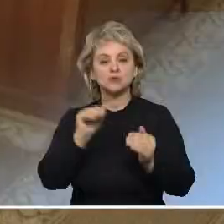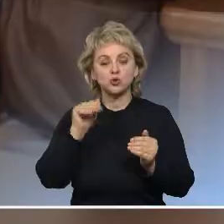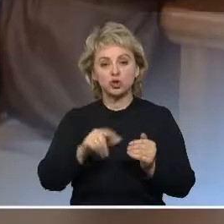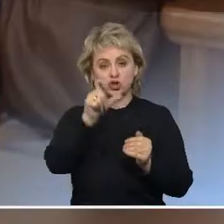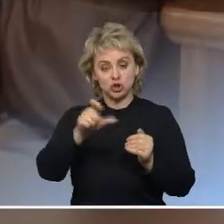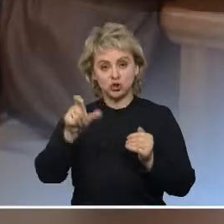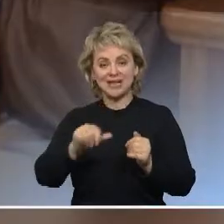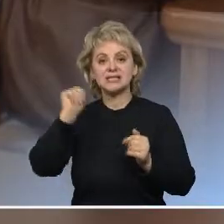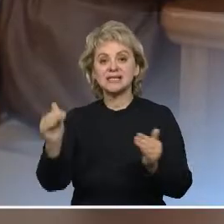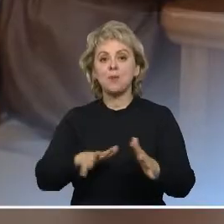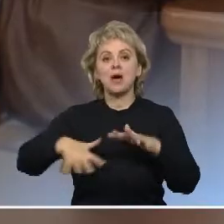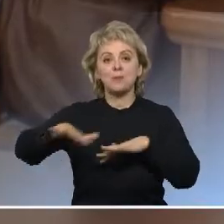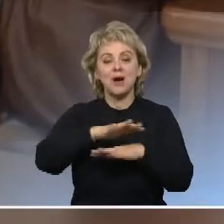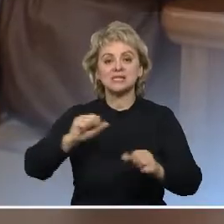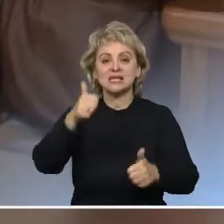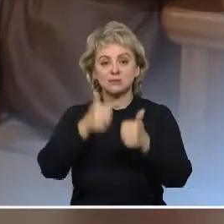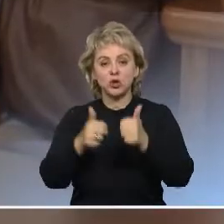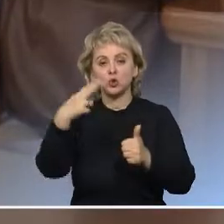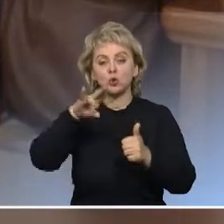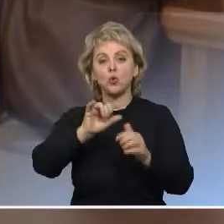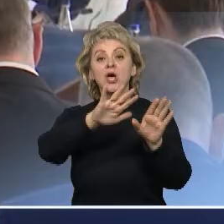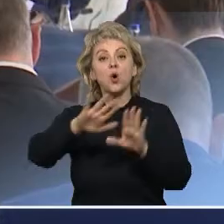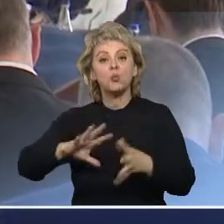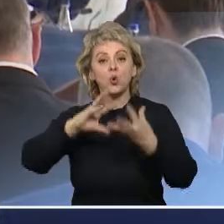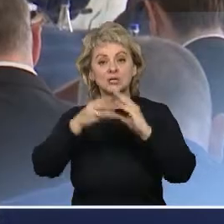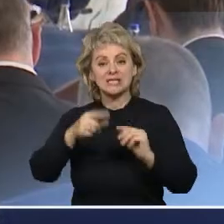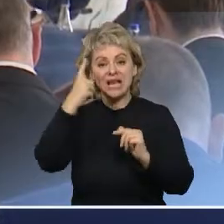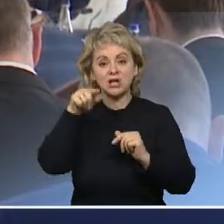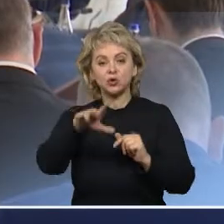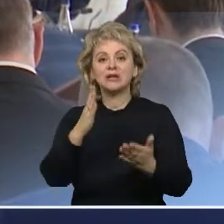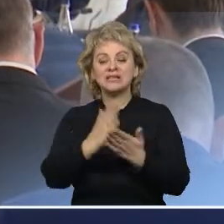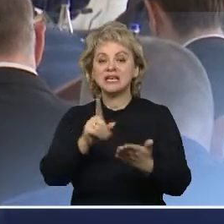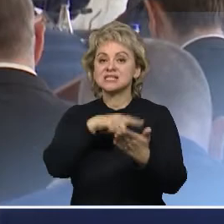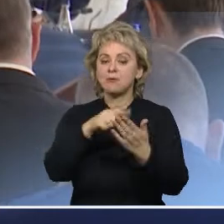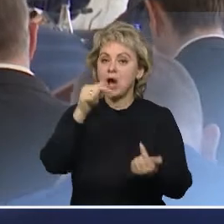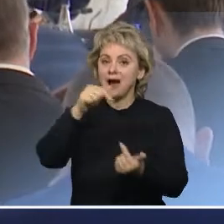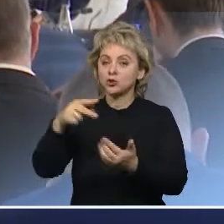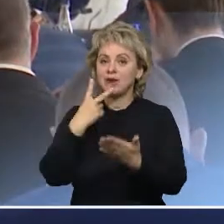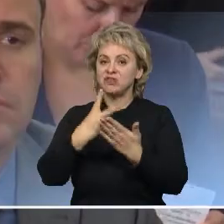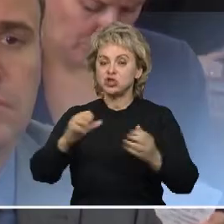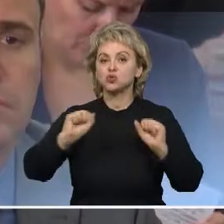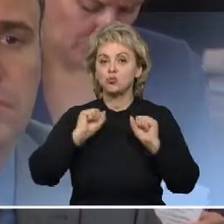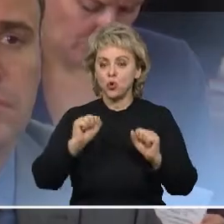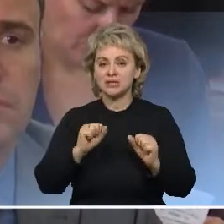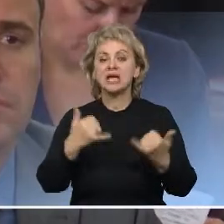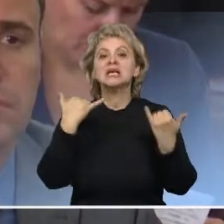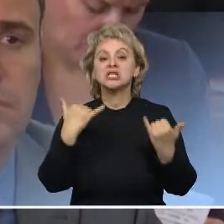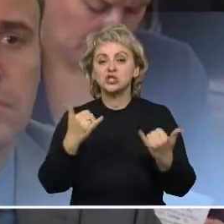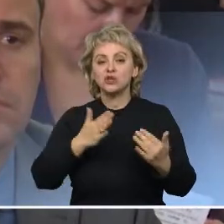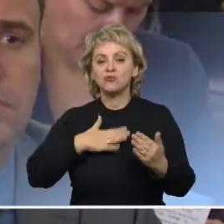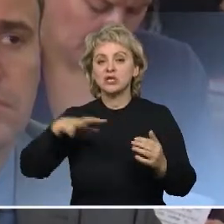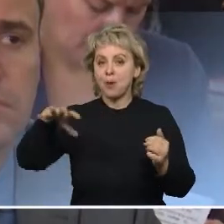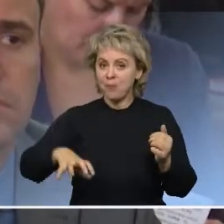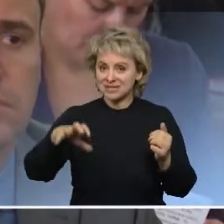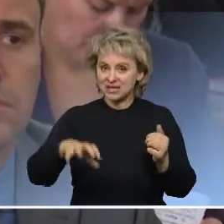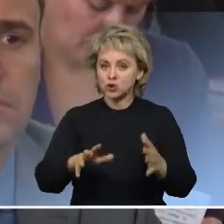тысяч человек. Самая массовая – спартакиада Дона. Но после общего доклада звучит вопрос о конкретном виде спорта. Сегодня